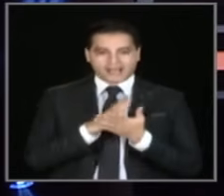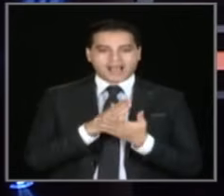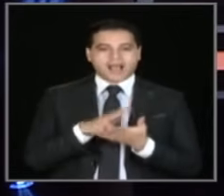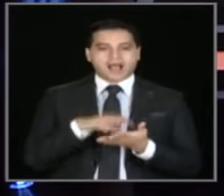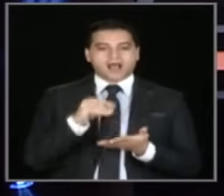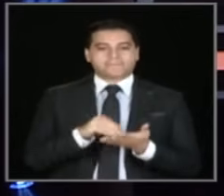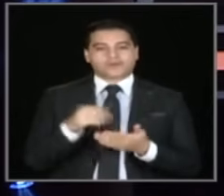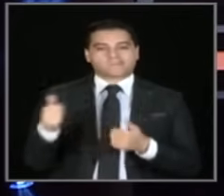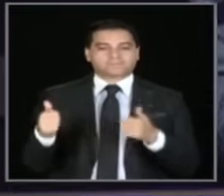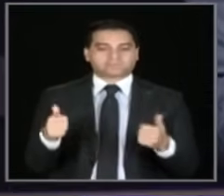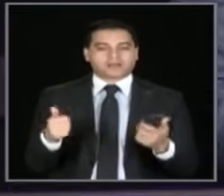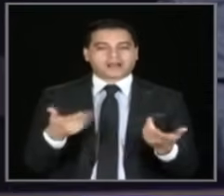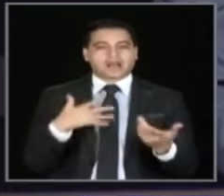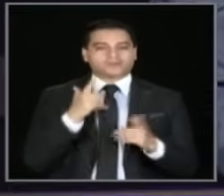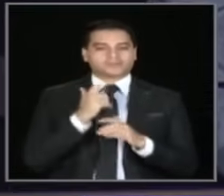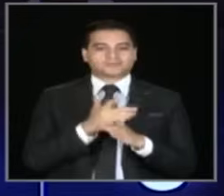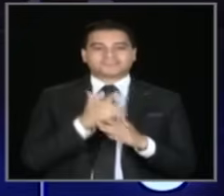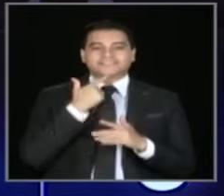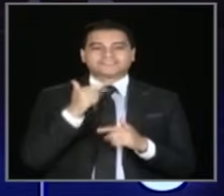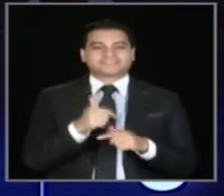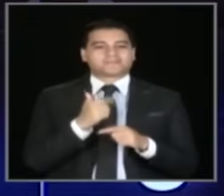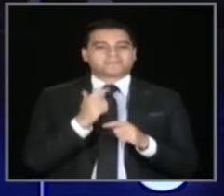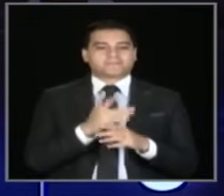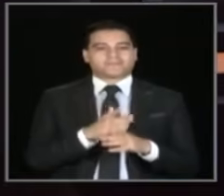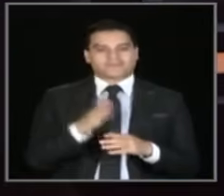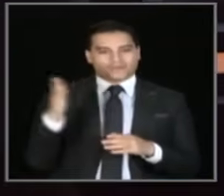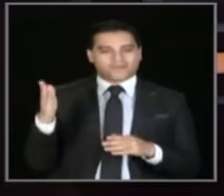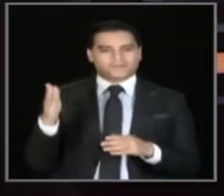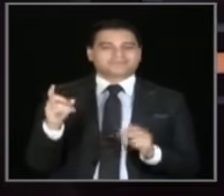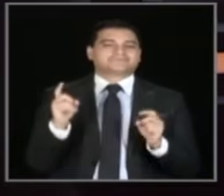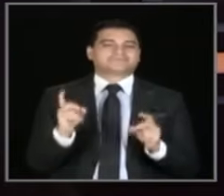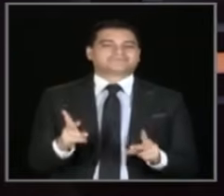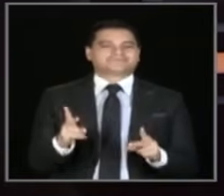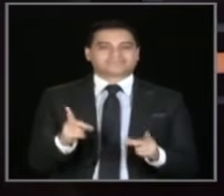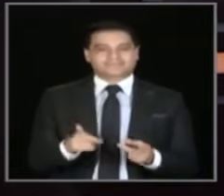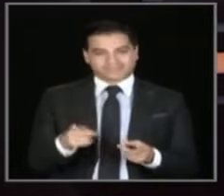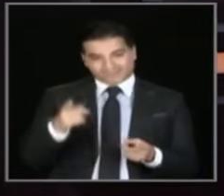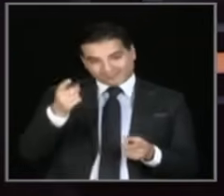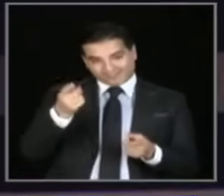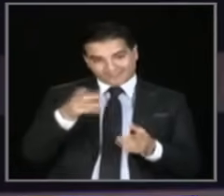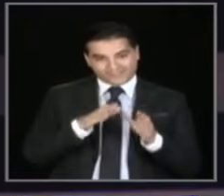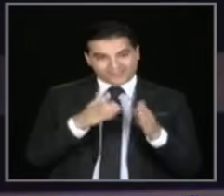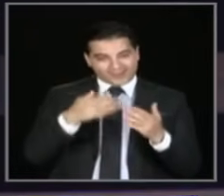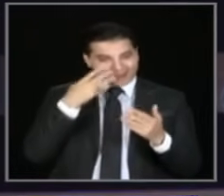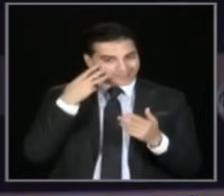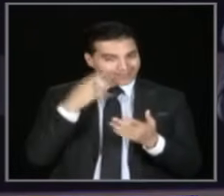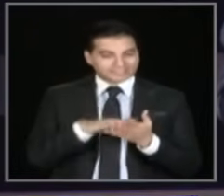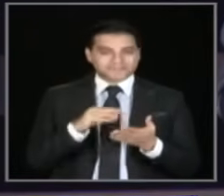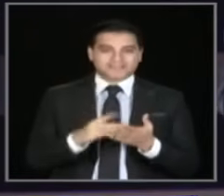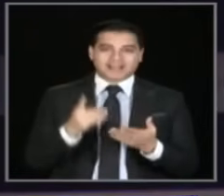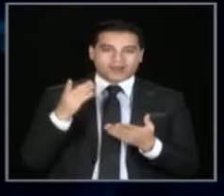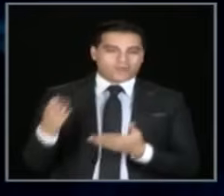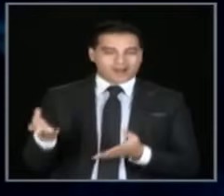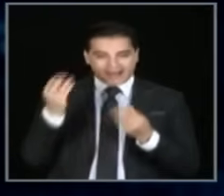عيد ميلادك بقى، اعملي كل اللي انت عايزاه النهارده. هم يتفضلوا. تمام. تايجرز هتبتدوا الاول. واول فقره هي